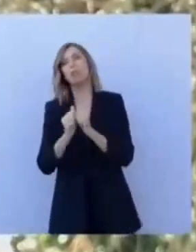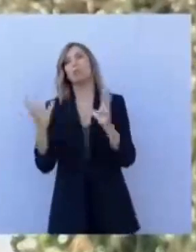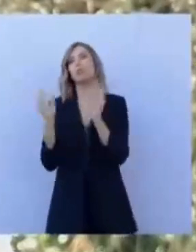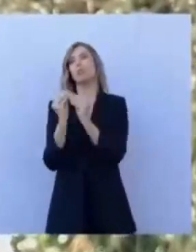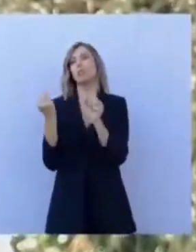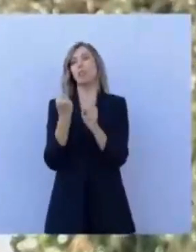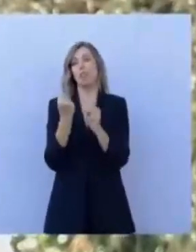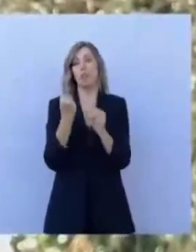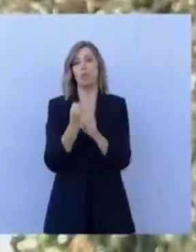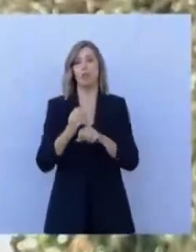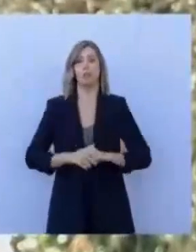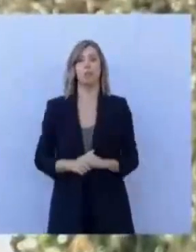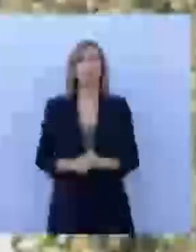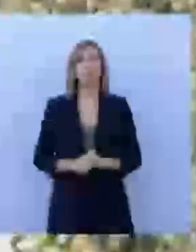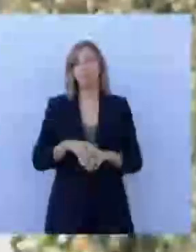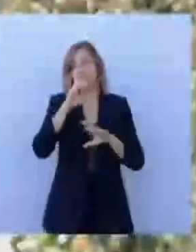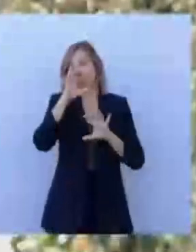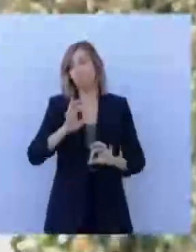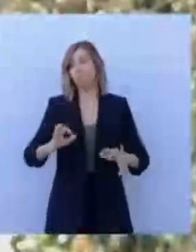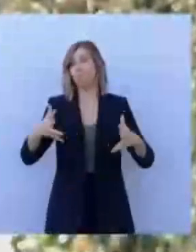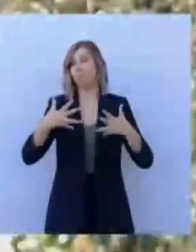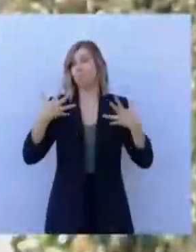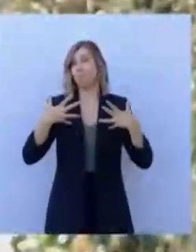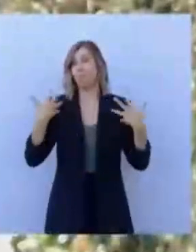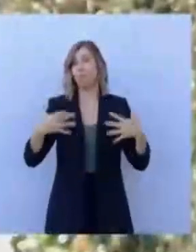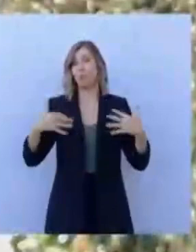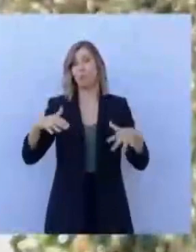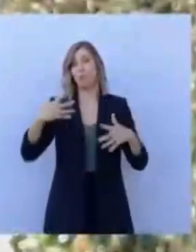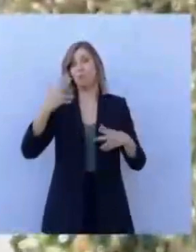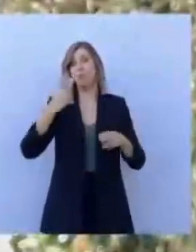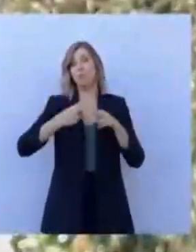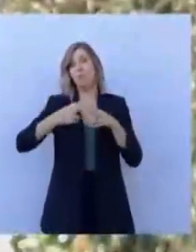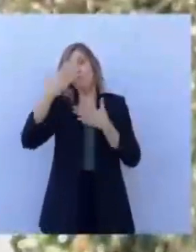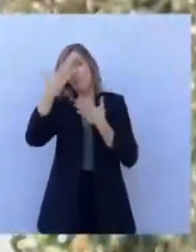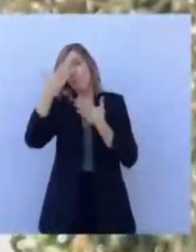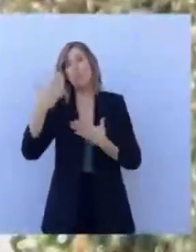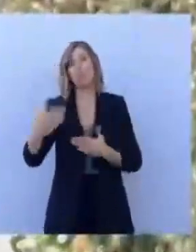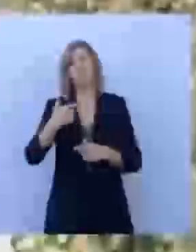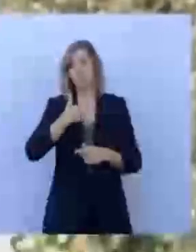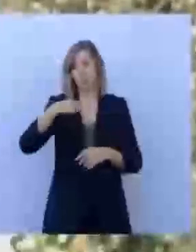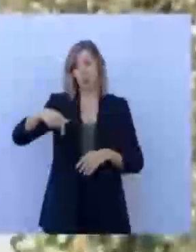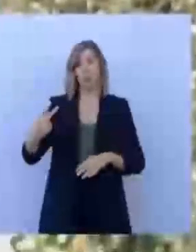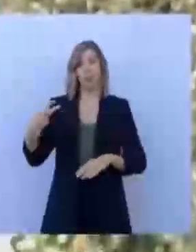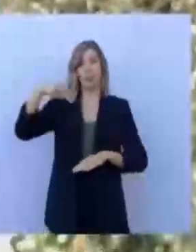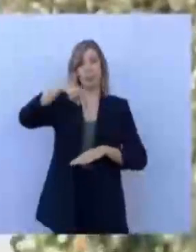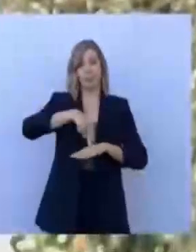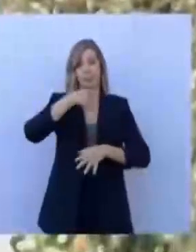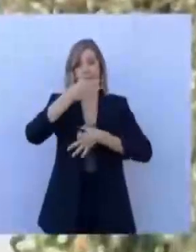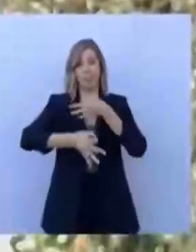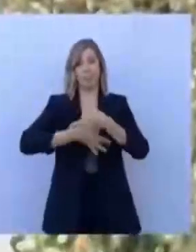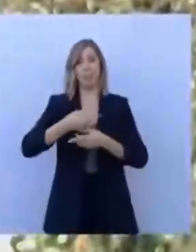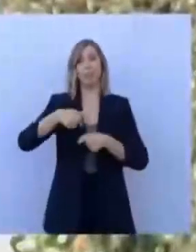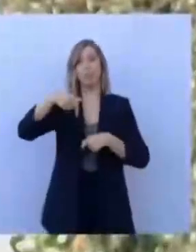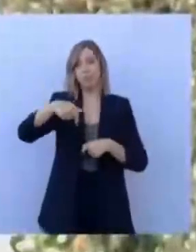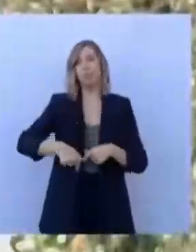Είμαι πολύ χαρούμενη και είναι ιδιαίτερη τιμή για μένα να ανοίγω σήμερα αυτή την εκδήλωση. Για όλους εμάς εδώ στην Google είναι μια κορυφαία